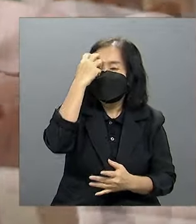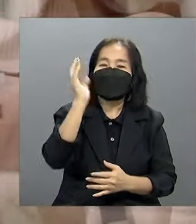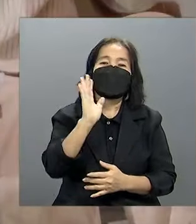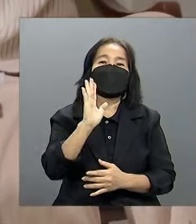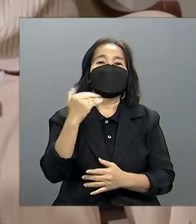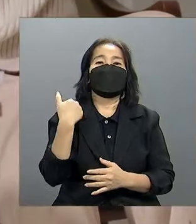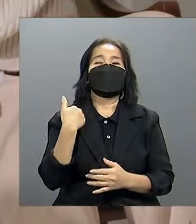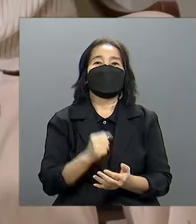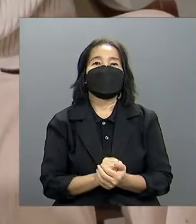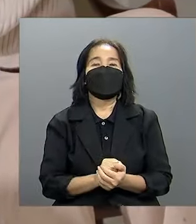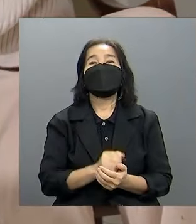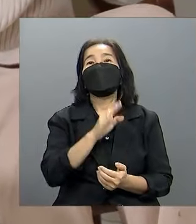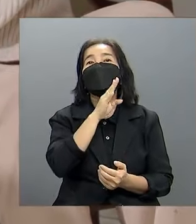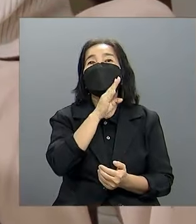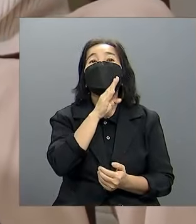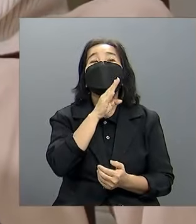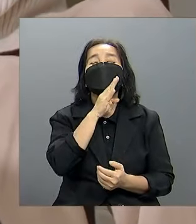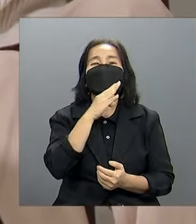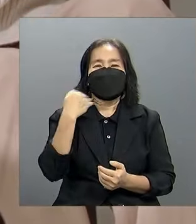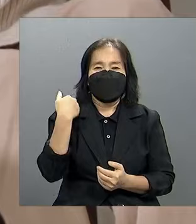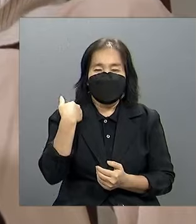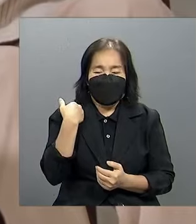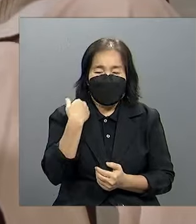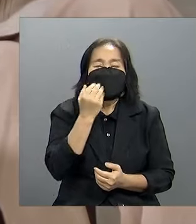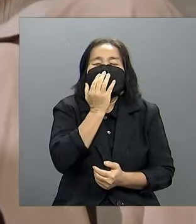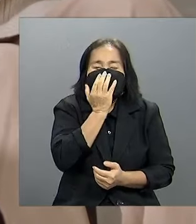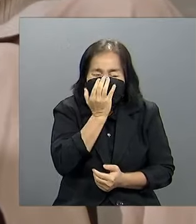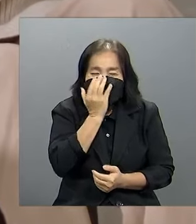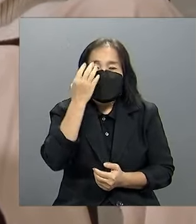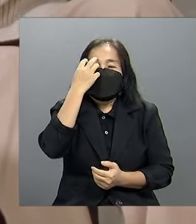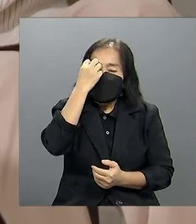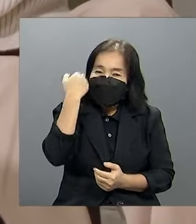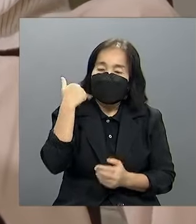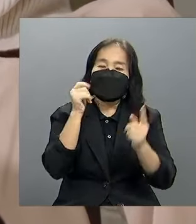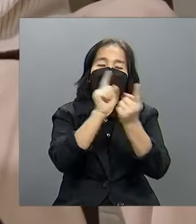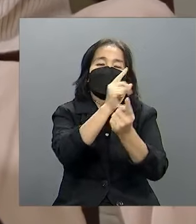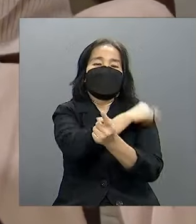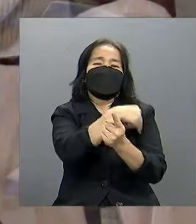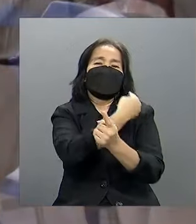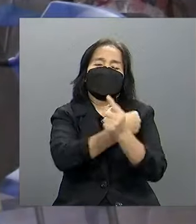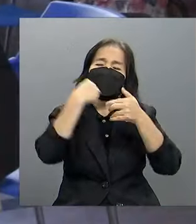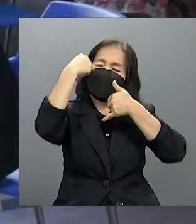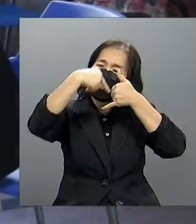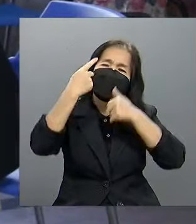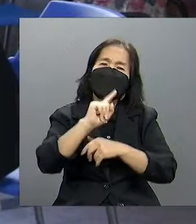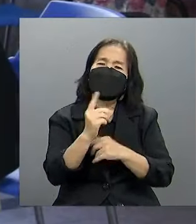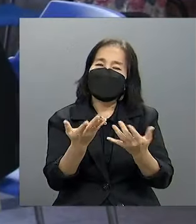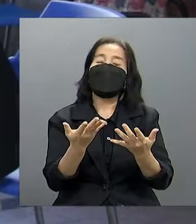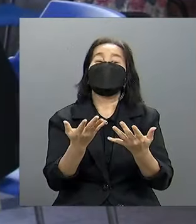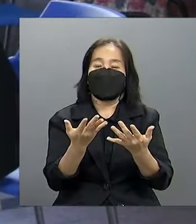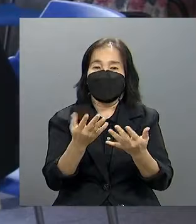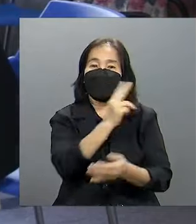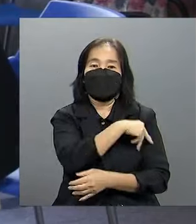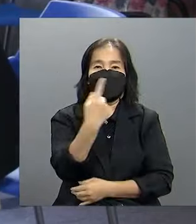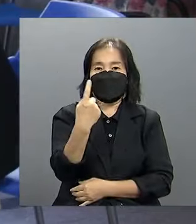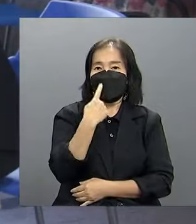าการเหล่านี้แล้วเราจะไปหาคุณหมอแล้วคุณหมอจะวินิจฉัยยังไงได้บ้างคะ เบื้องต้นเลยคุณหมอก็จะซักถามประวัติก่อนคุณหม